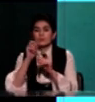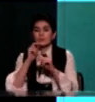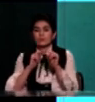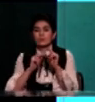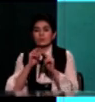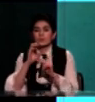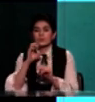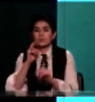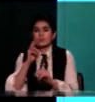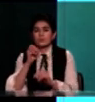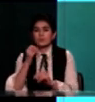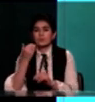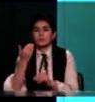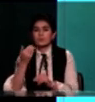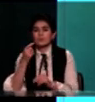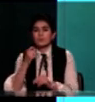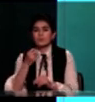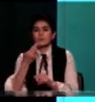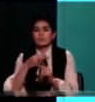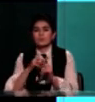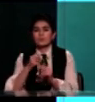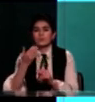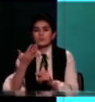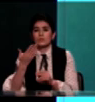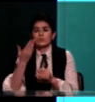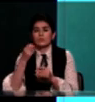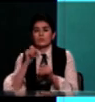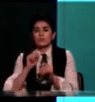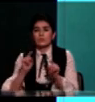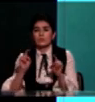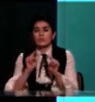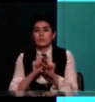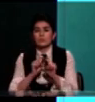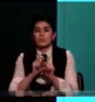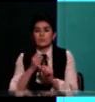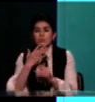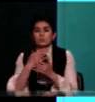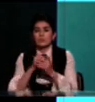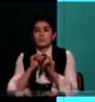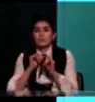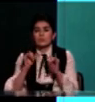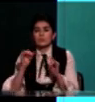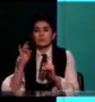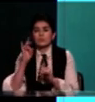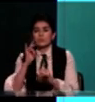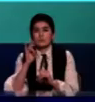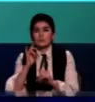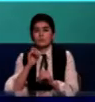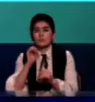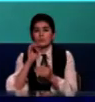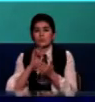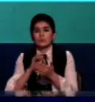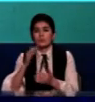с таковой у кольчатых червей. То есть она схожа, да, похожа. У них увеличены размеры нервных